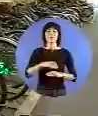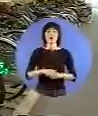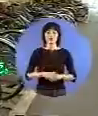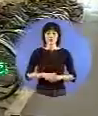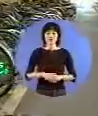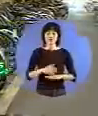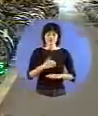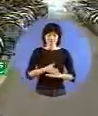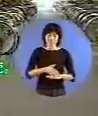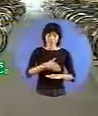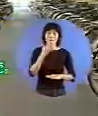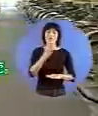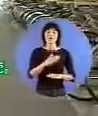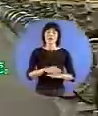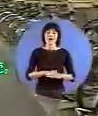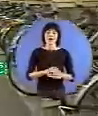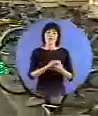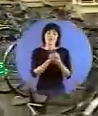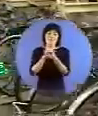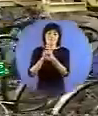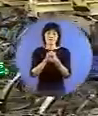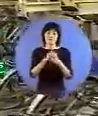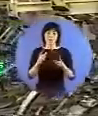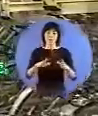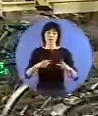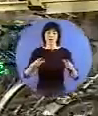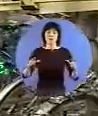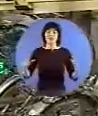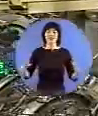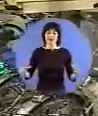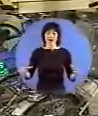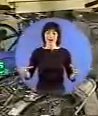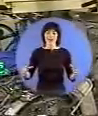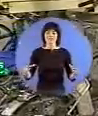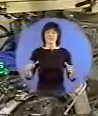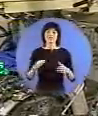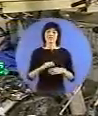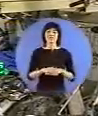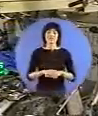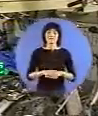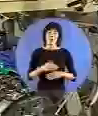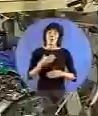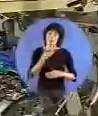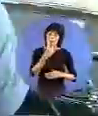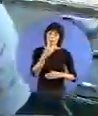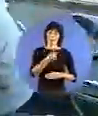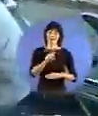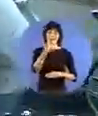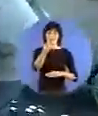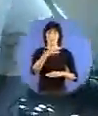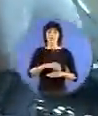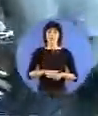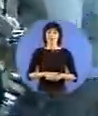でお友達もたくさんできました。非常に幸せに思ってますけど。